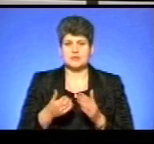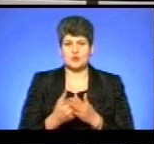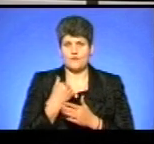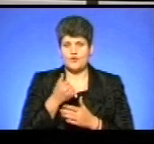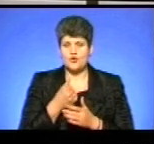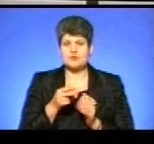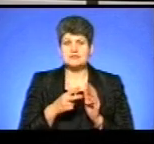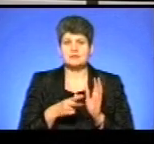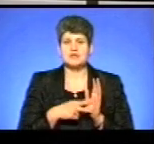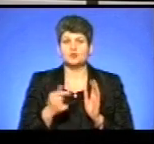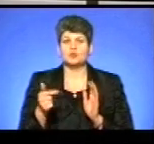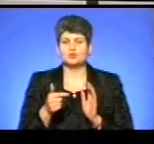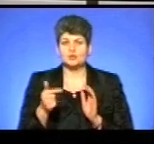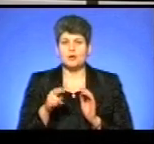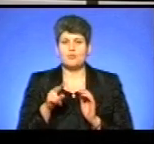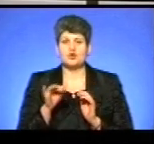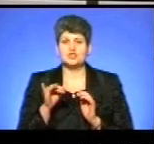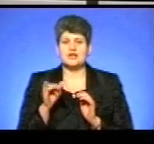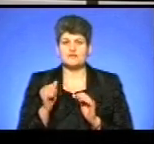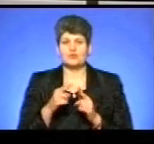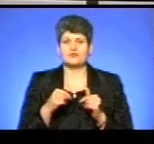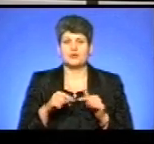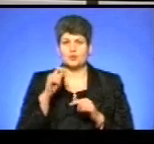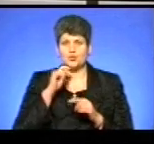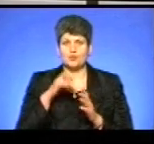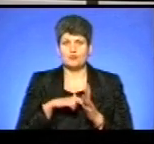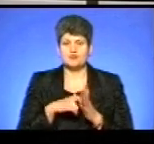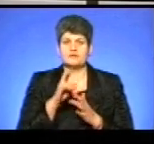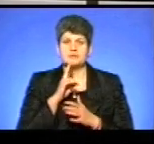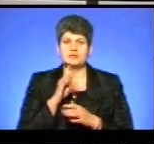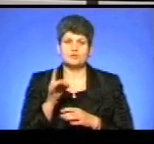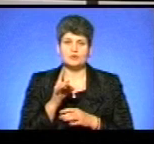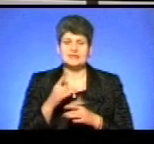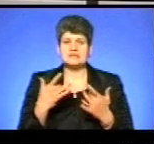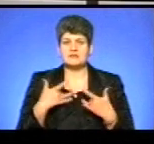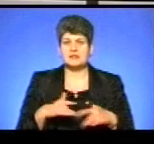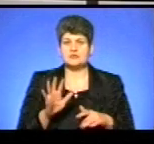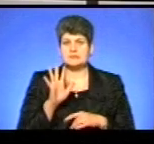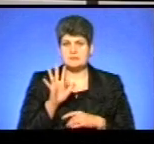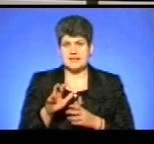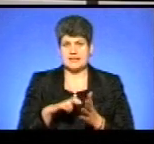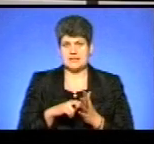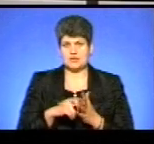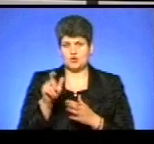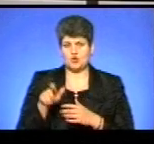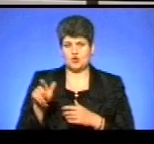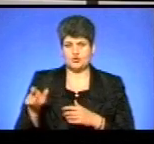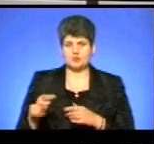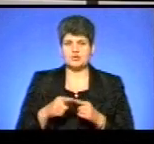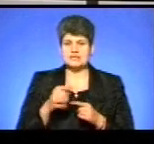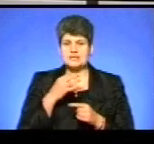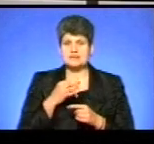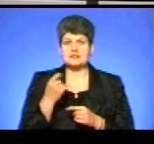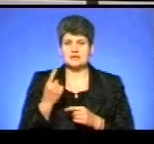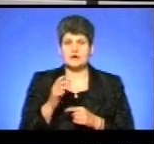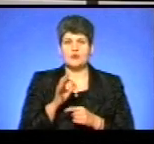Зазначу, 17 грудня у Почаївському відділенні «Укрпошти», що в Кременецькому районі, звільнились 5 листонош. Про це повідомила одна із них